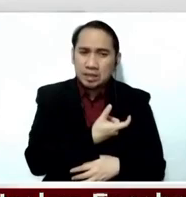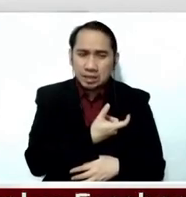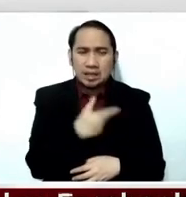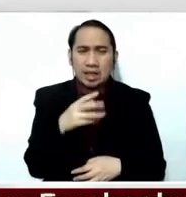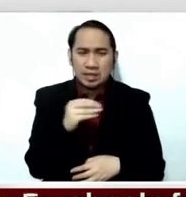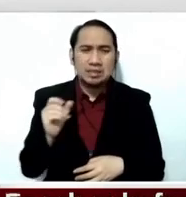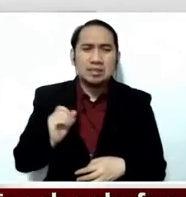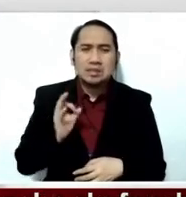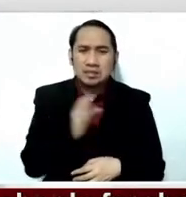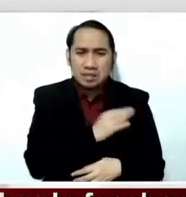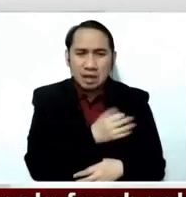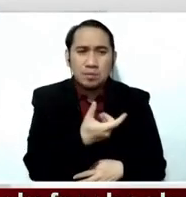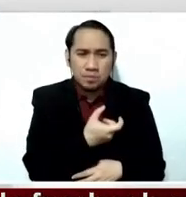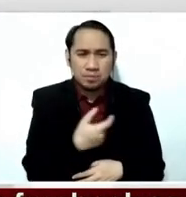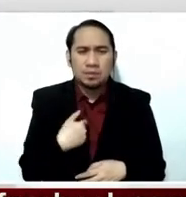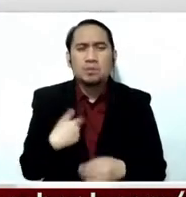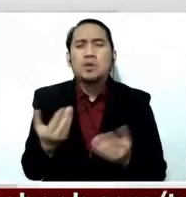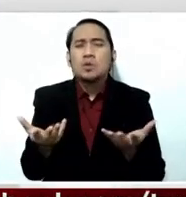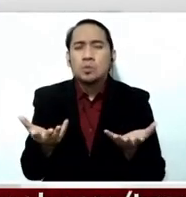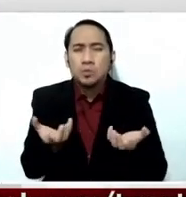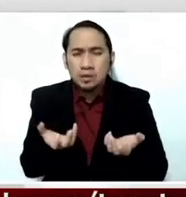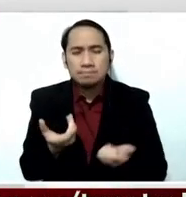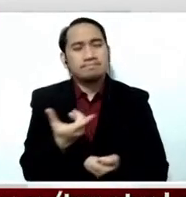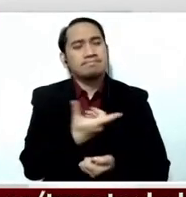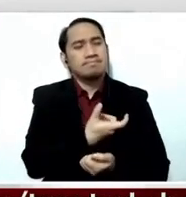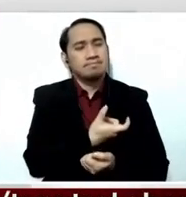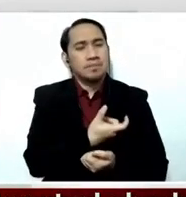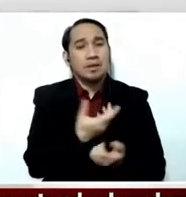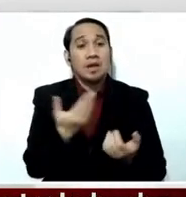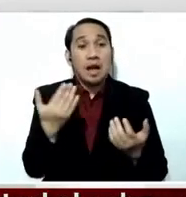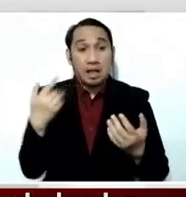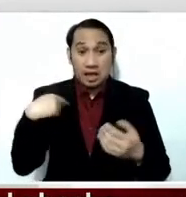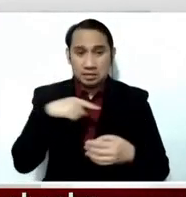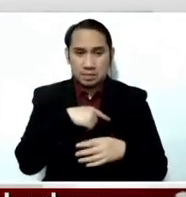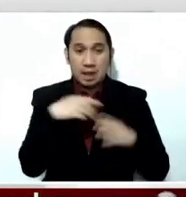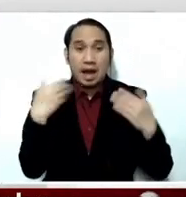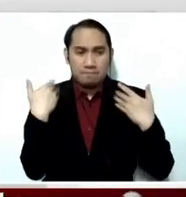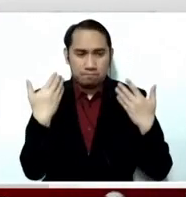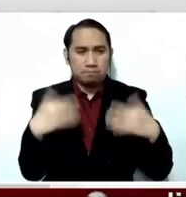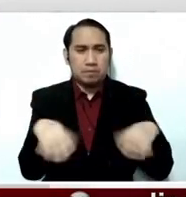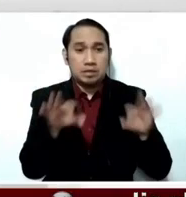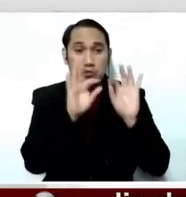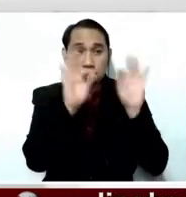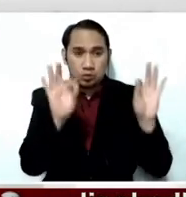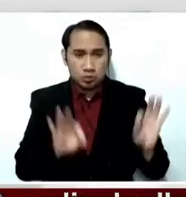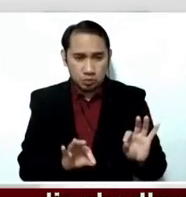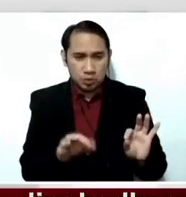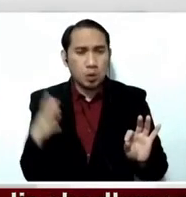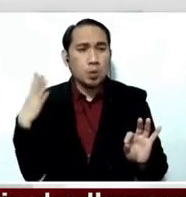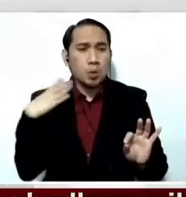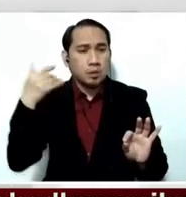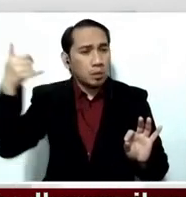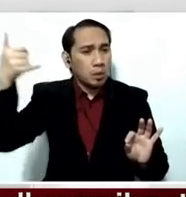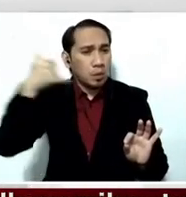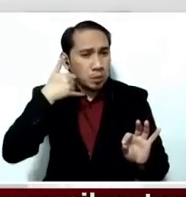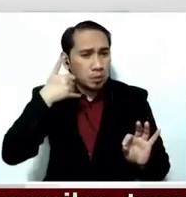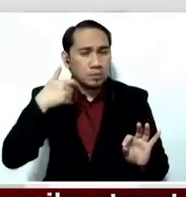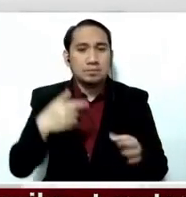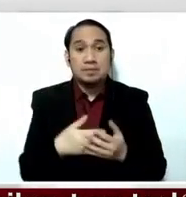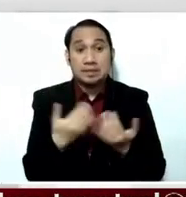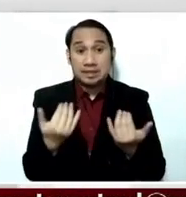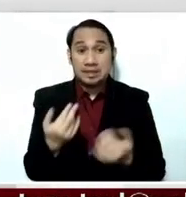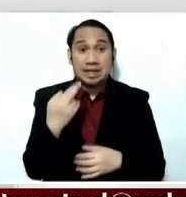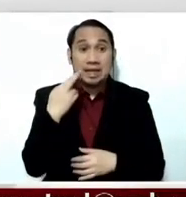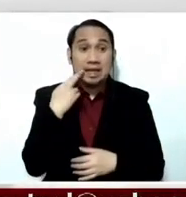tauhan. Gusto namin. Lahat kami may form na. Inaantay na lang namin ang tawag para kami mabakunahan. Sa restaurant bar na